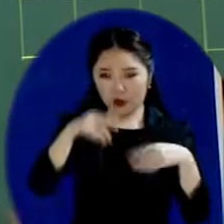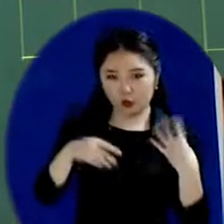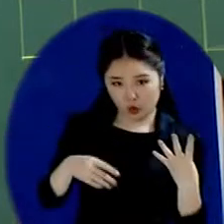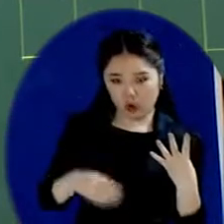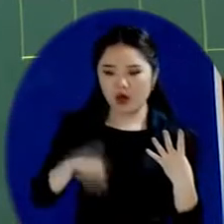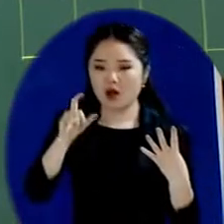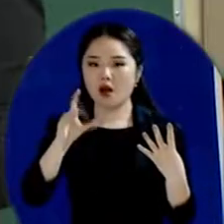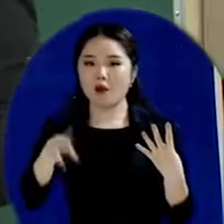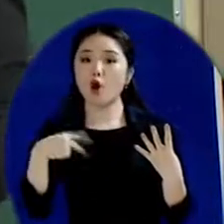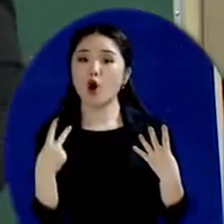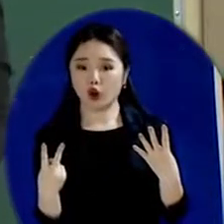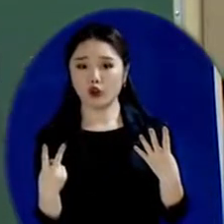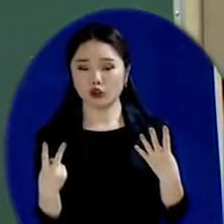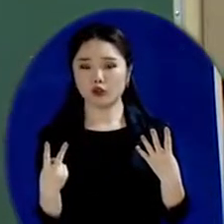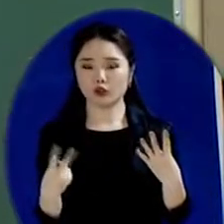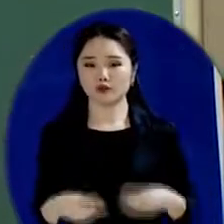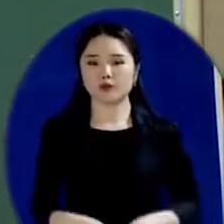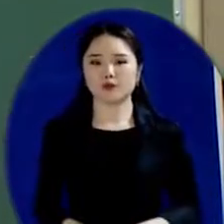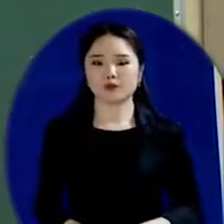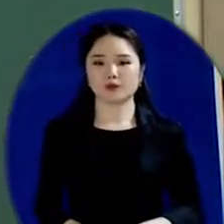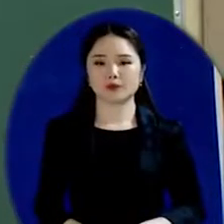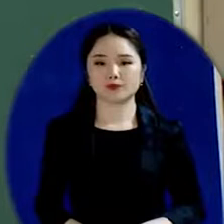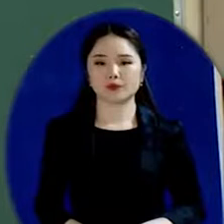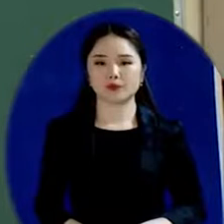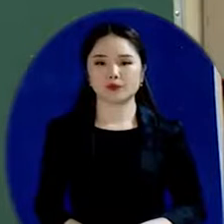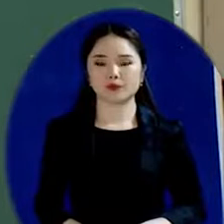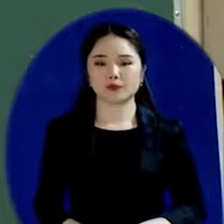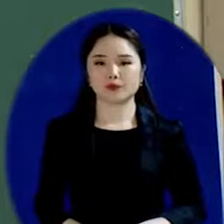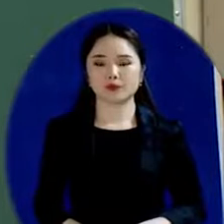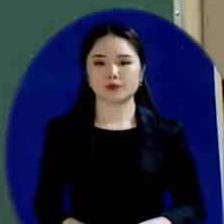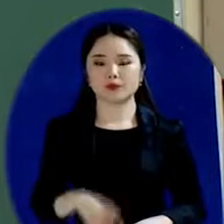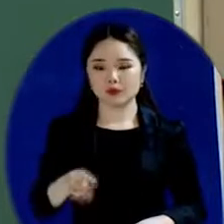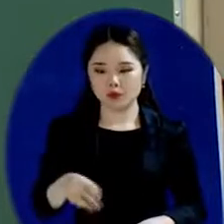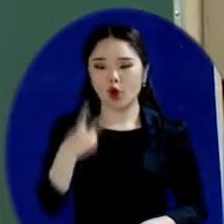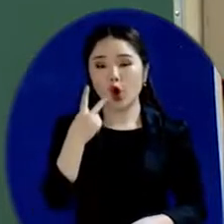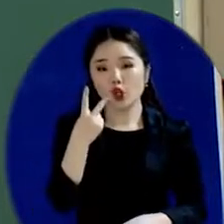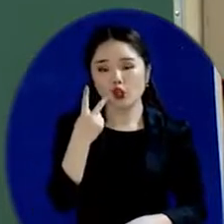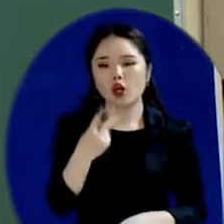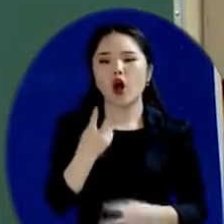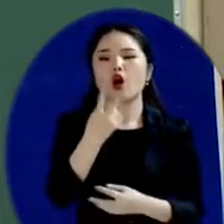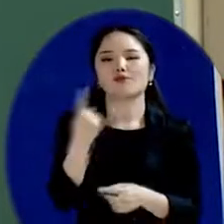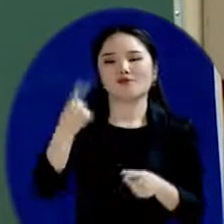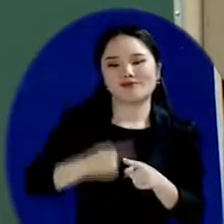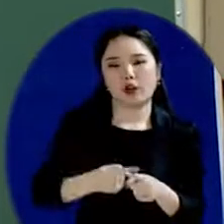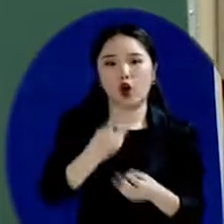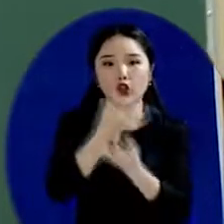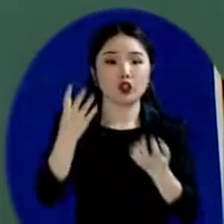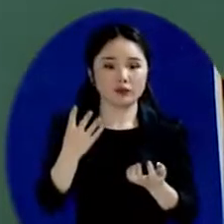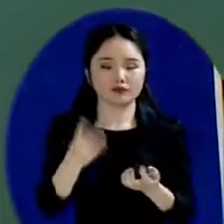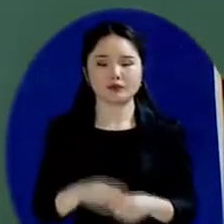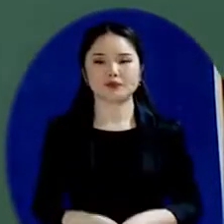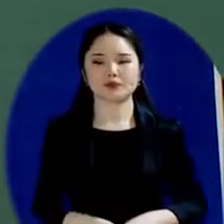2 байгаа учраас 4-ийг 2 туугаад 2 буюу 2 дахин олон байна гэж үзнэ. За